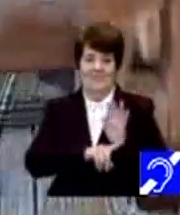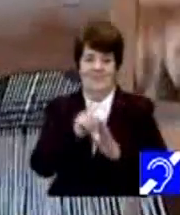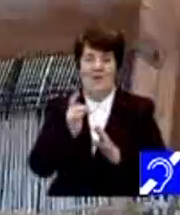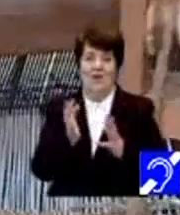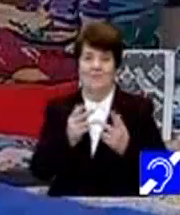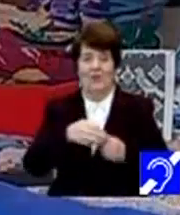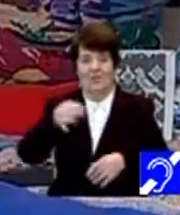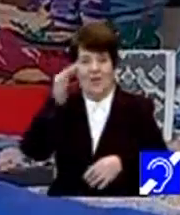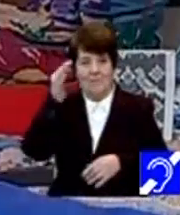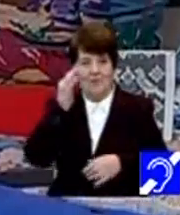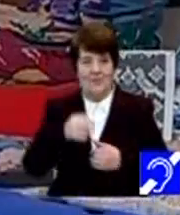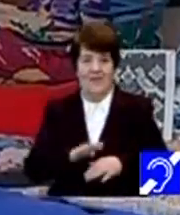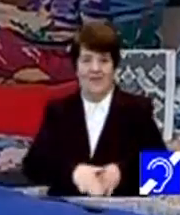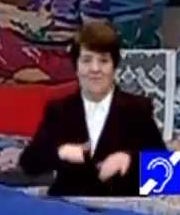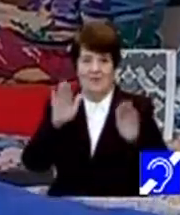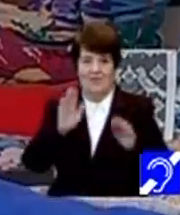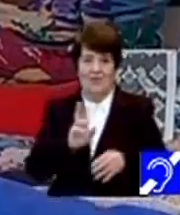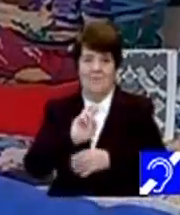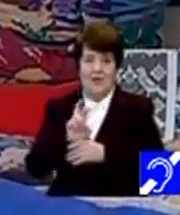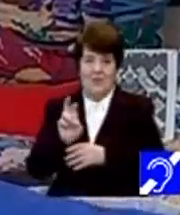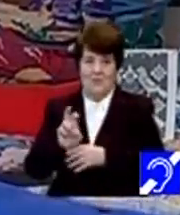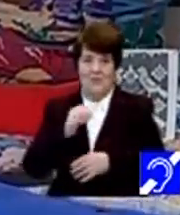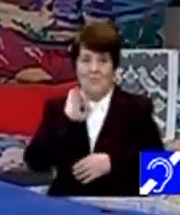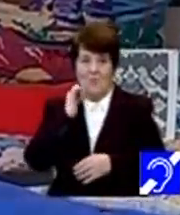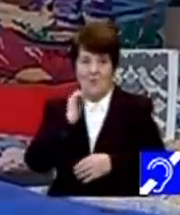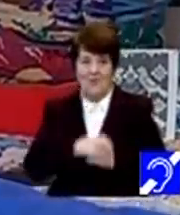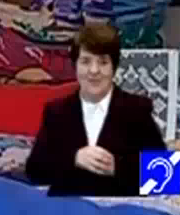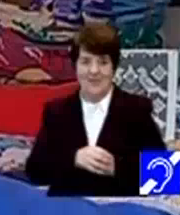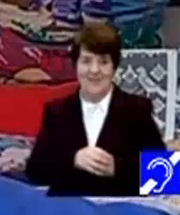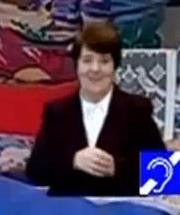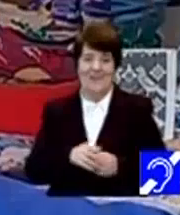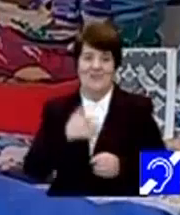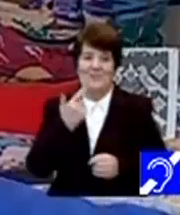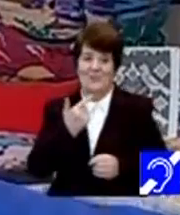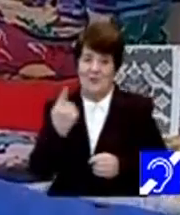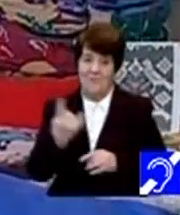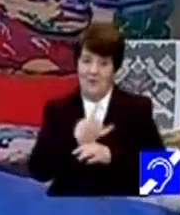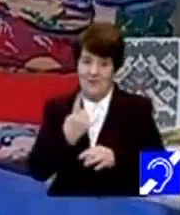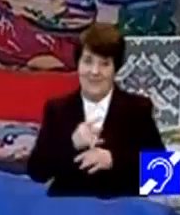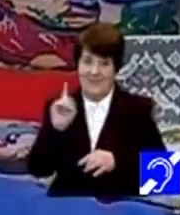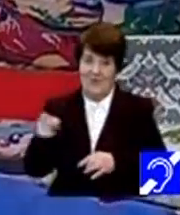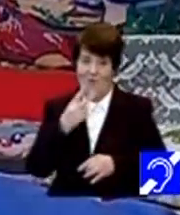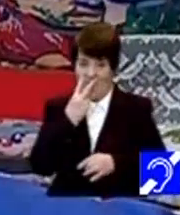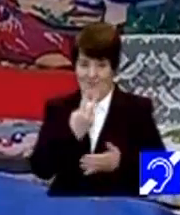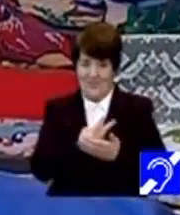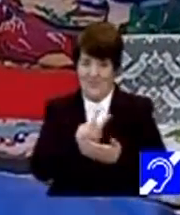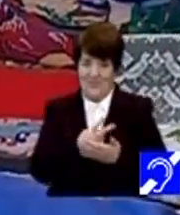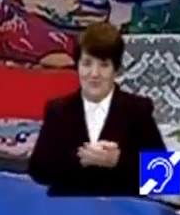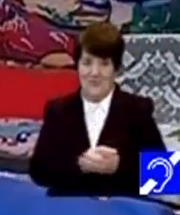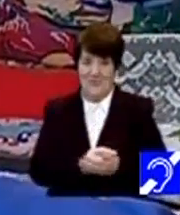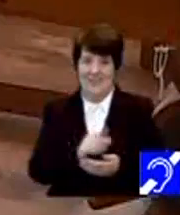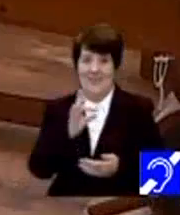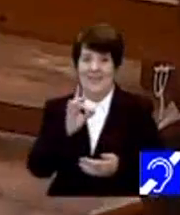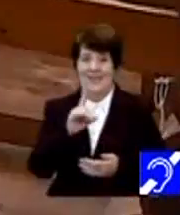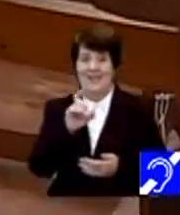a stârnit și numeroase amintiri. Când eram micuță, mă duceam la bunica la Cărpești și prima dată acolo am